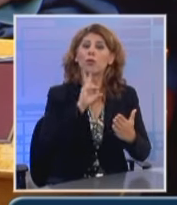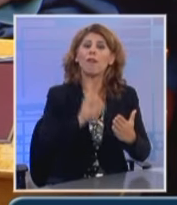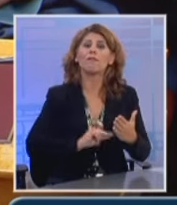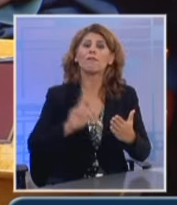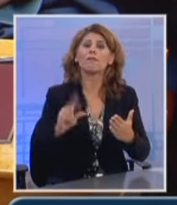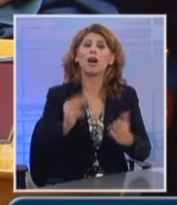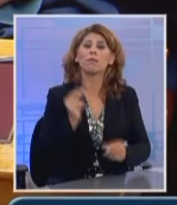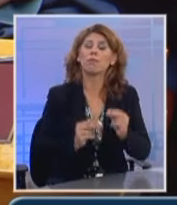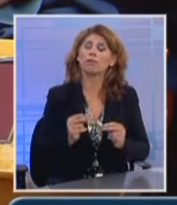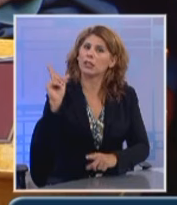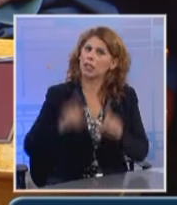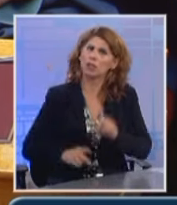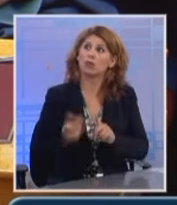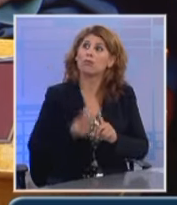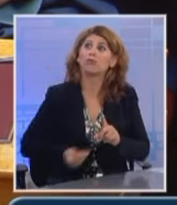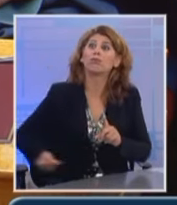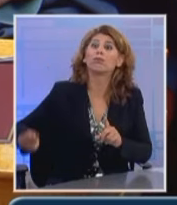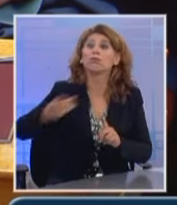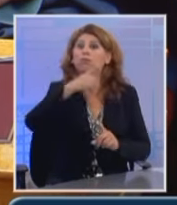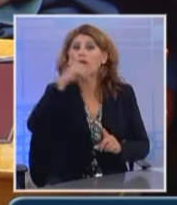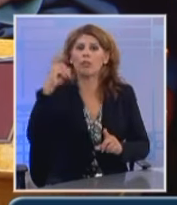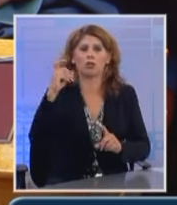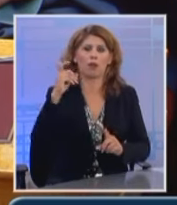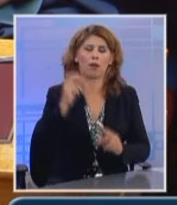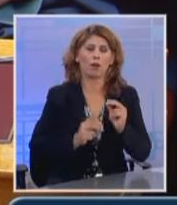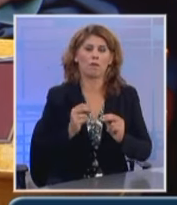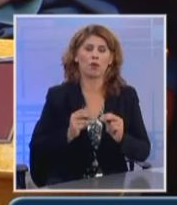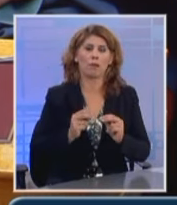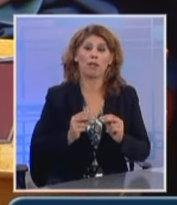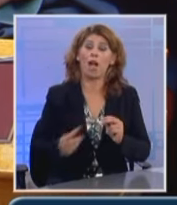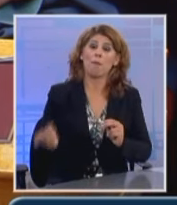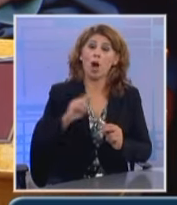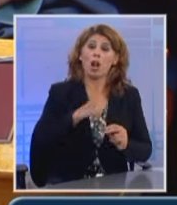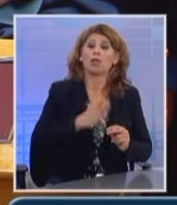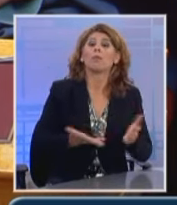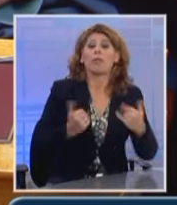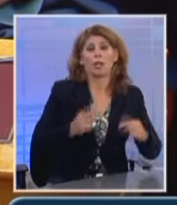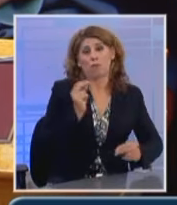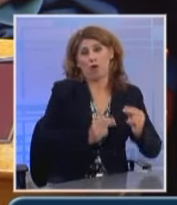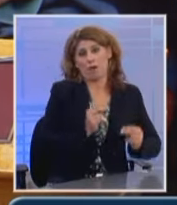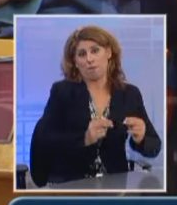και χειρότερα από ότι ένας άτομο που δεν έχει πρόβλημα αναπηρίας.